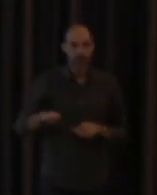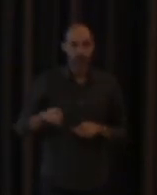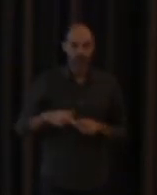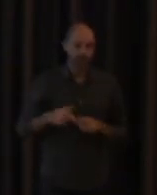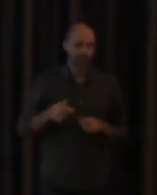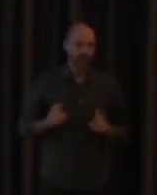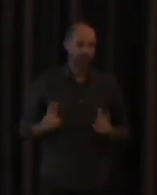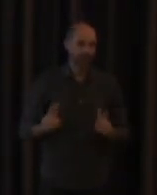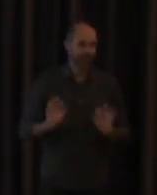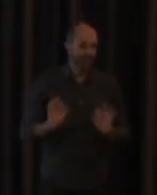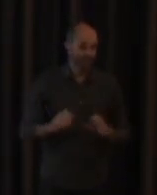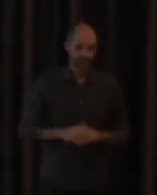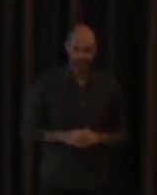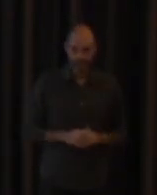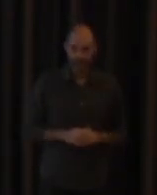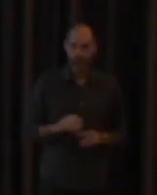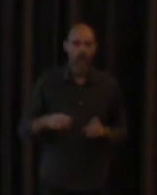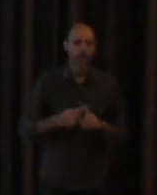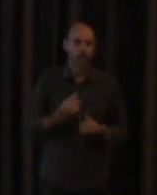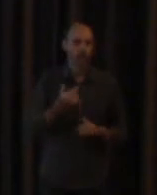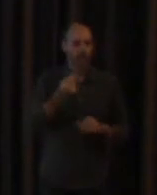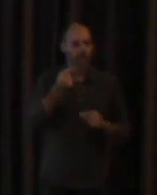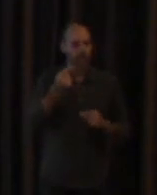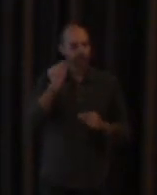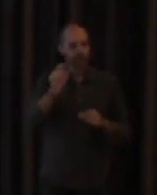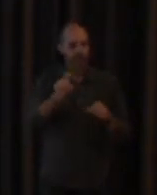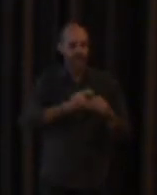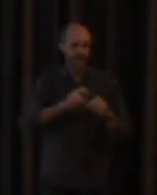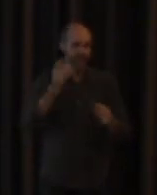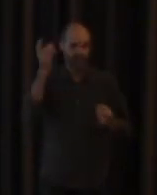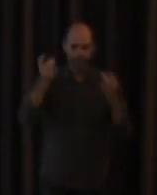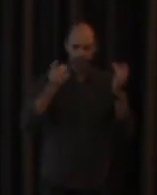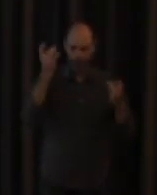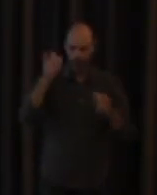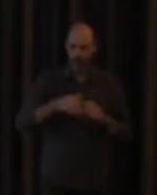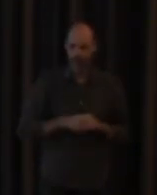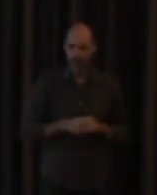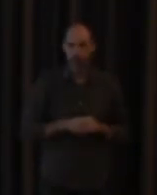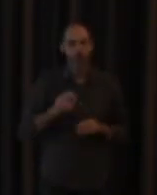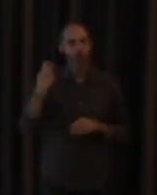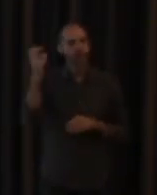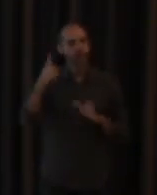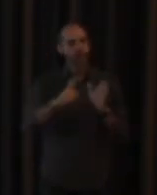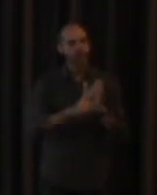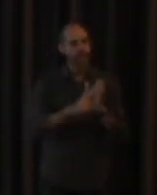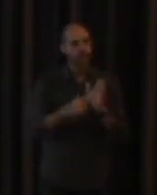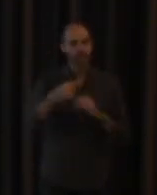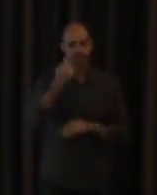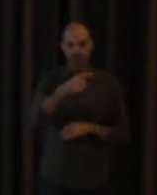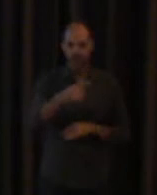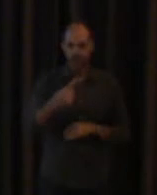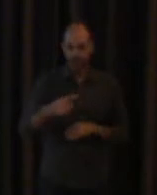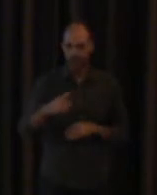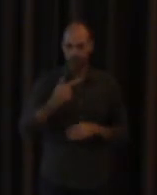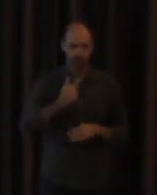xerits, a banda de capritxosos, però que també els podeu trobar en altres llengües, fins i tot